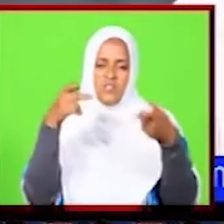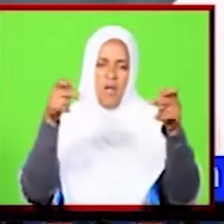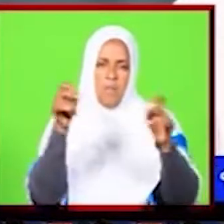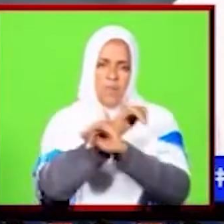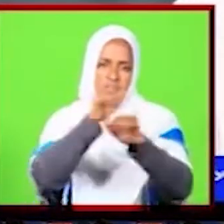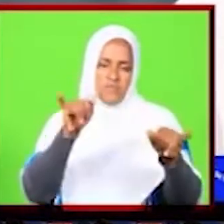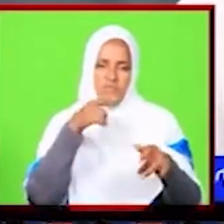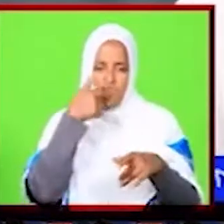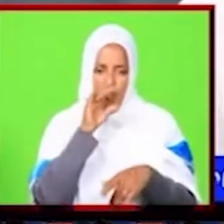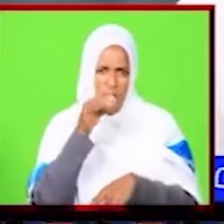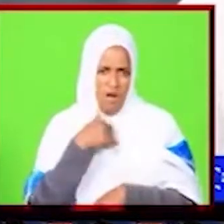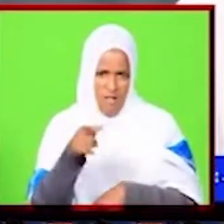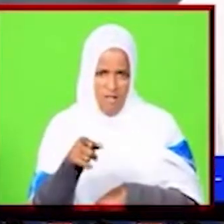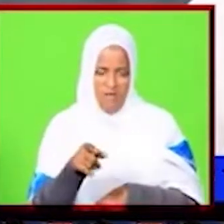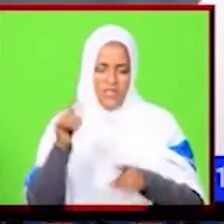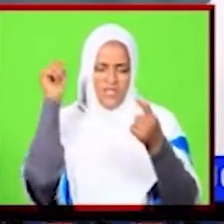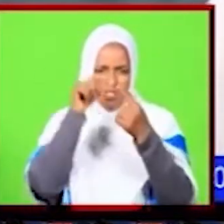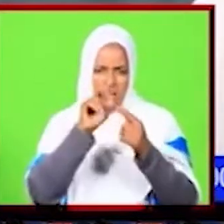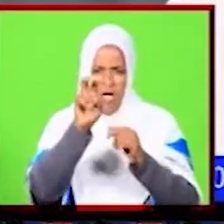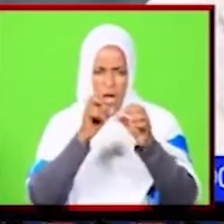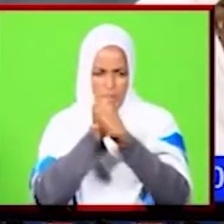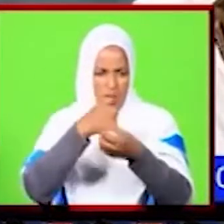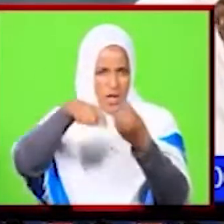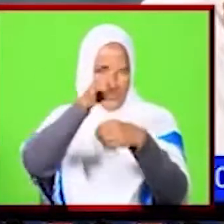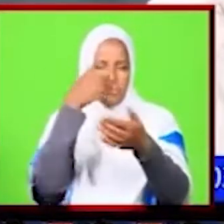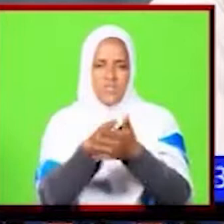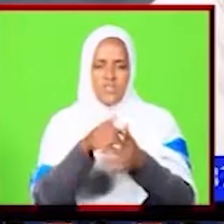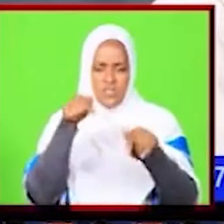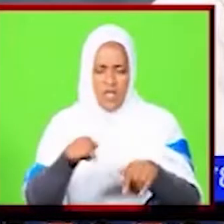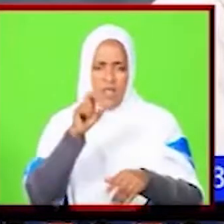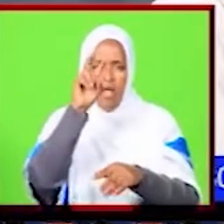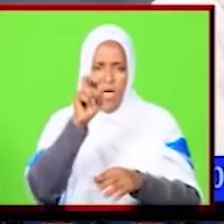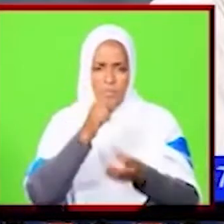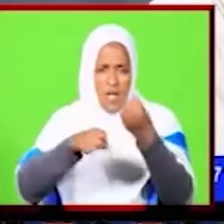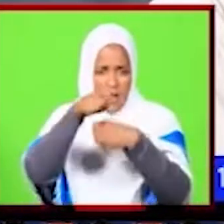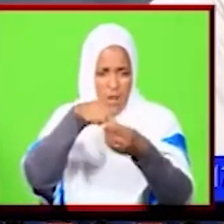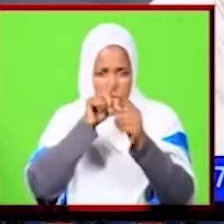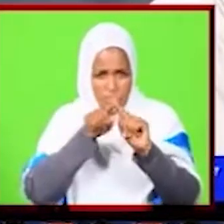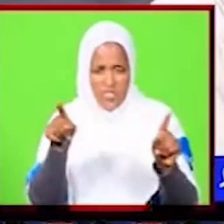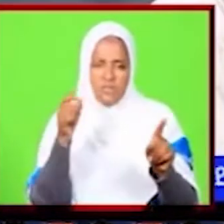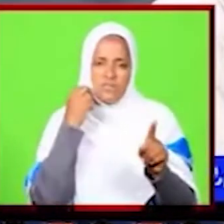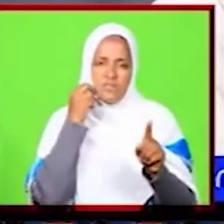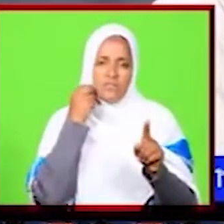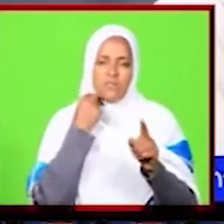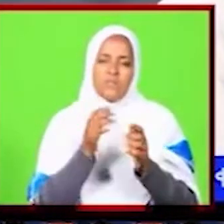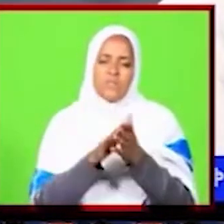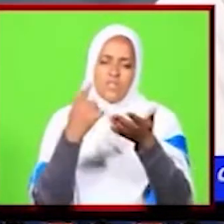ቢብሊካል ካራክተር ነው፣ ዝም ብሎ ሌጀንድ ነው የሚሉ ነበሩ እስከ ዛሬ 20 ዓመት አካባቢ ድረስ። የዛሬ 20 ዓመት አካባቢ ግን